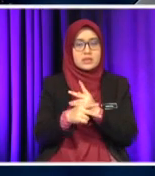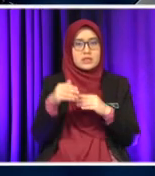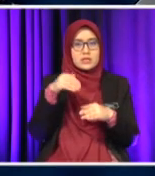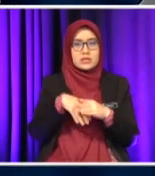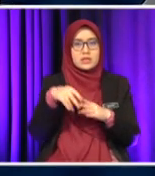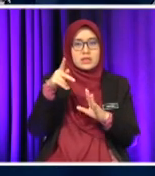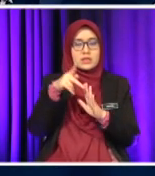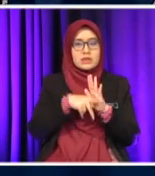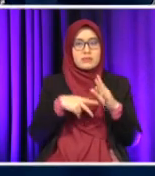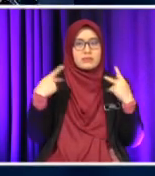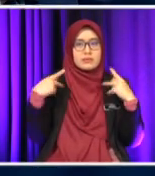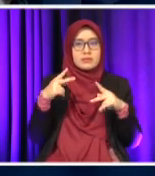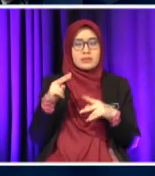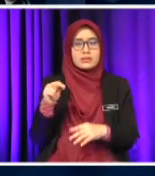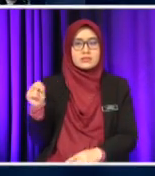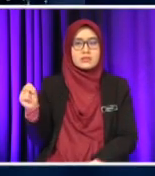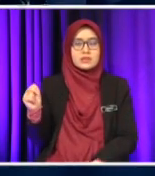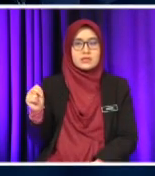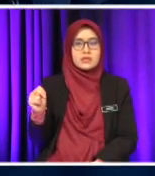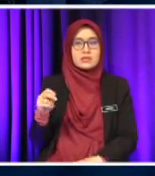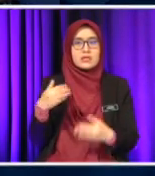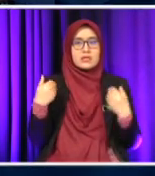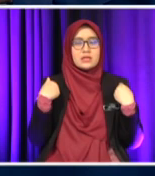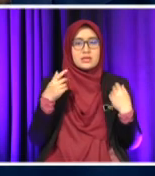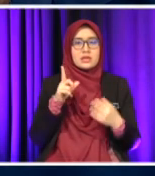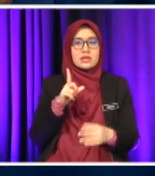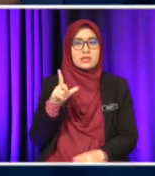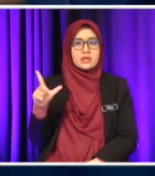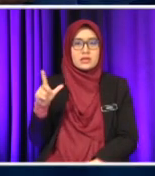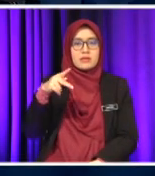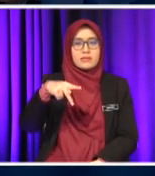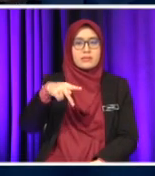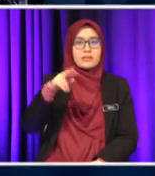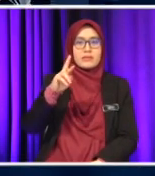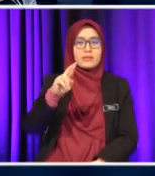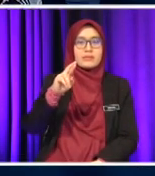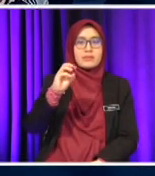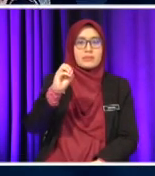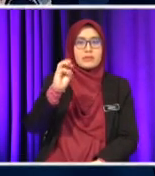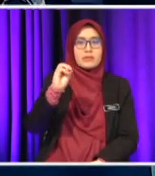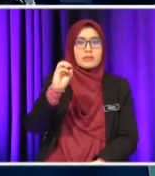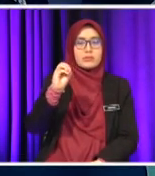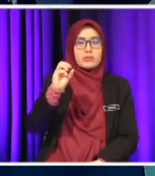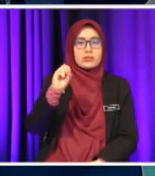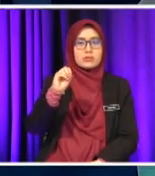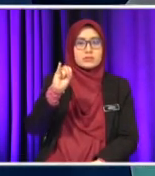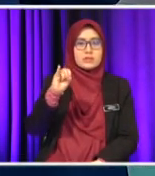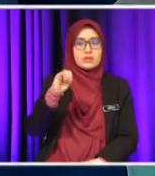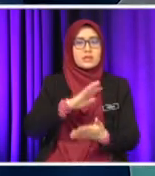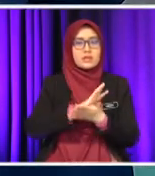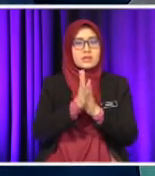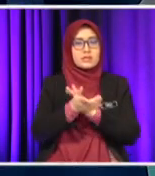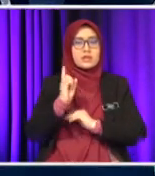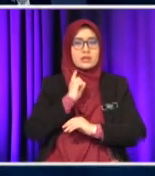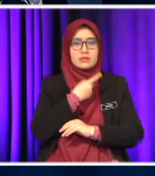penggunaan adalah promosi jadi bila promosi itu kita memerlukan satu rek ke bentuk satu